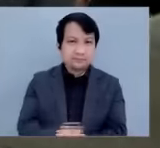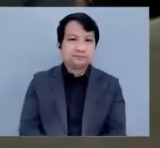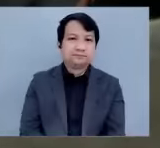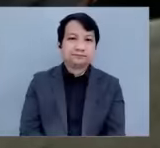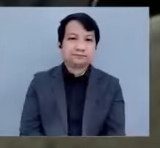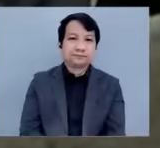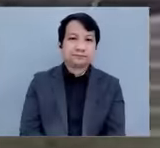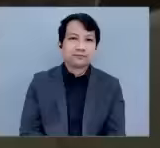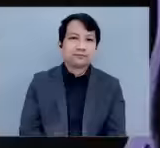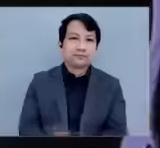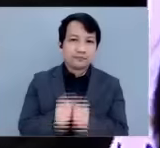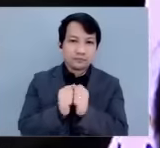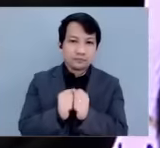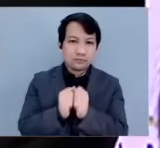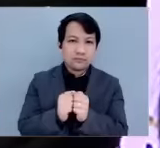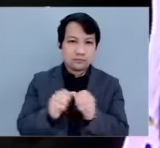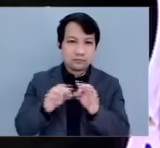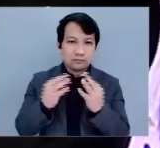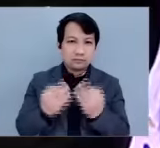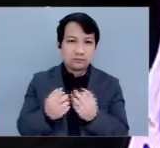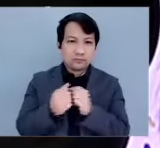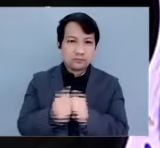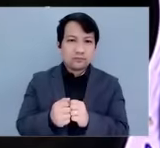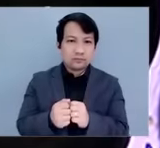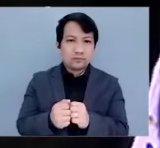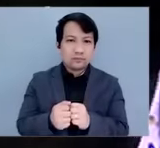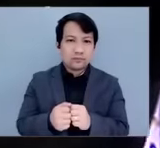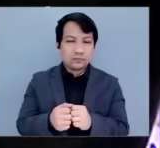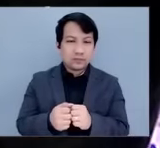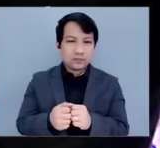makasama ang pamilya ko. Nakakapanibago.